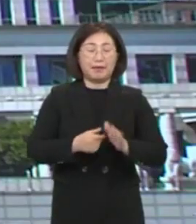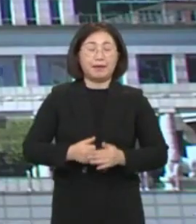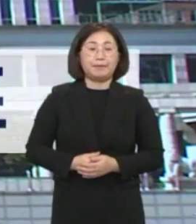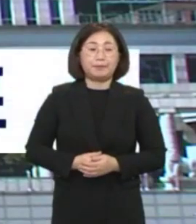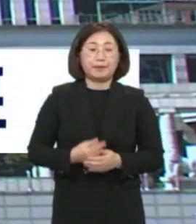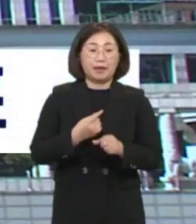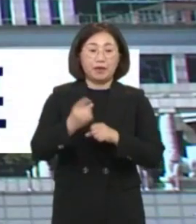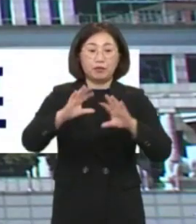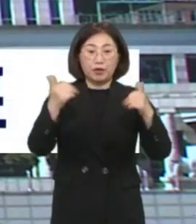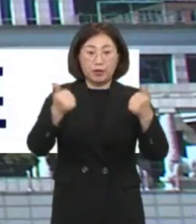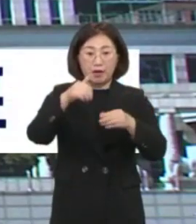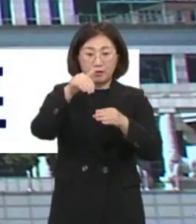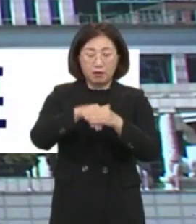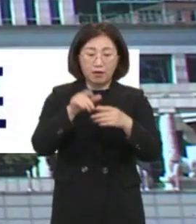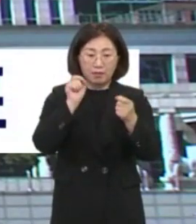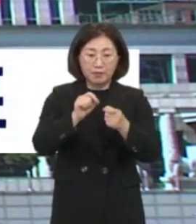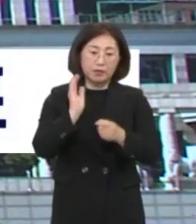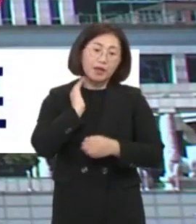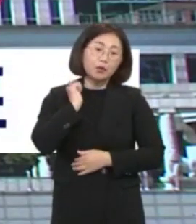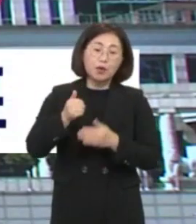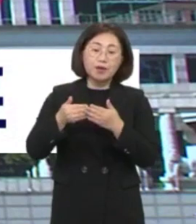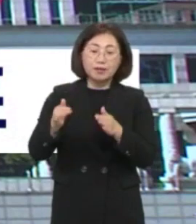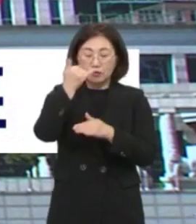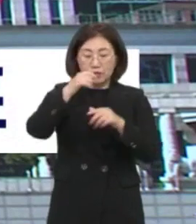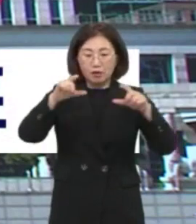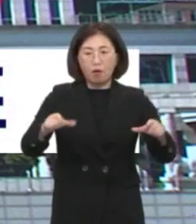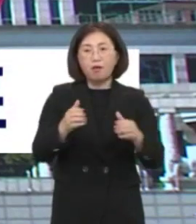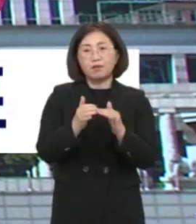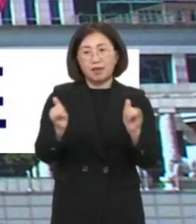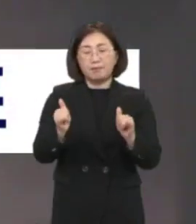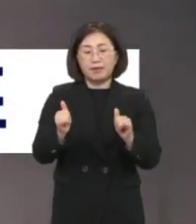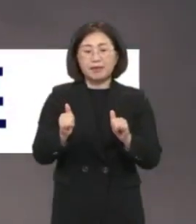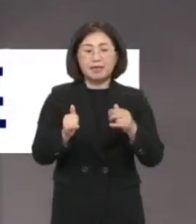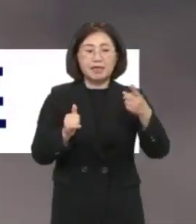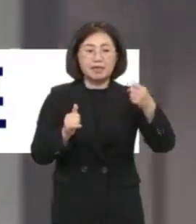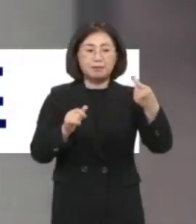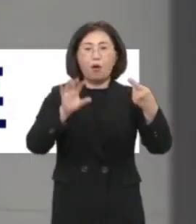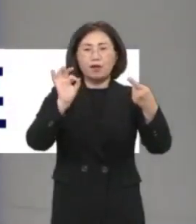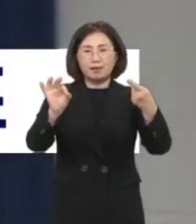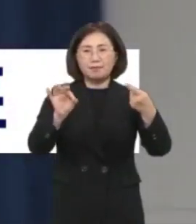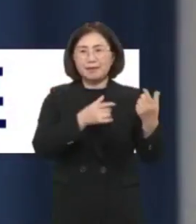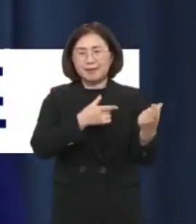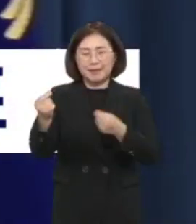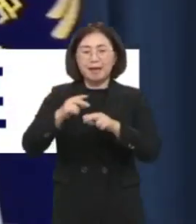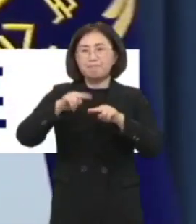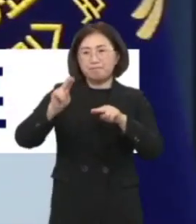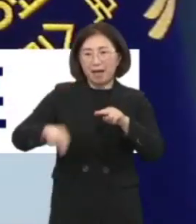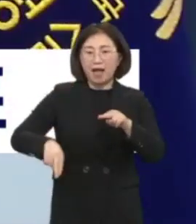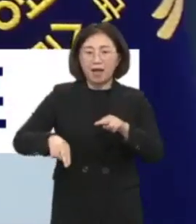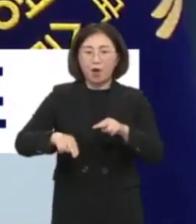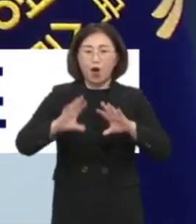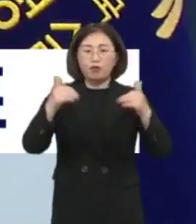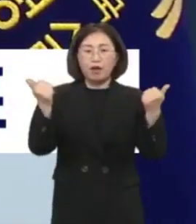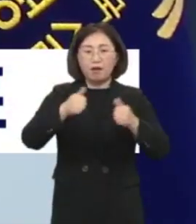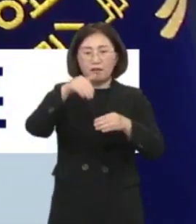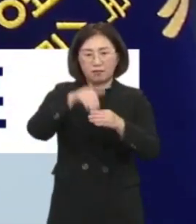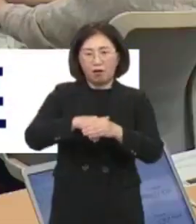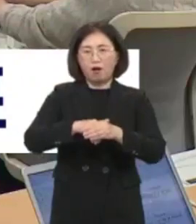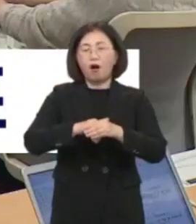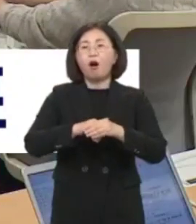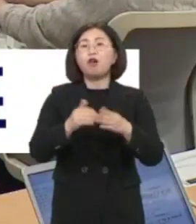내년 총선을 앞두고 대통령실 충청권 출신 참모진이 오는 10일 일제히 사표를 내고 본격적인 총선 출마